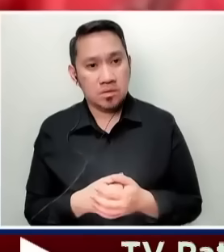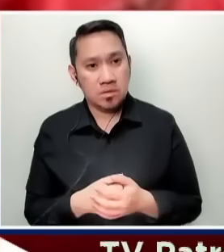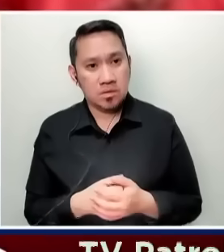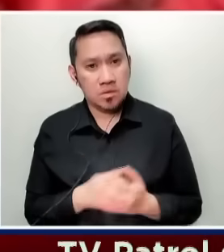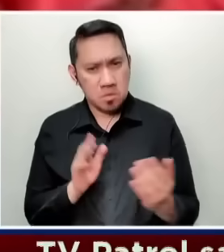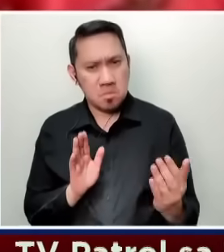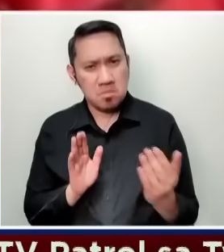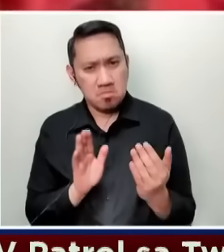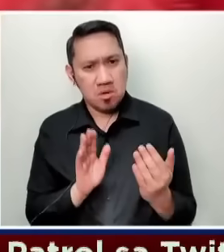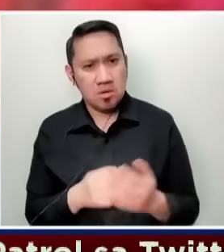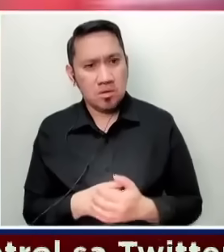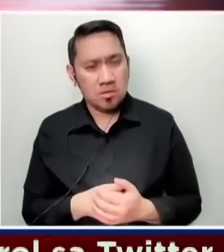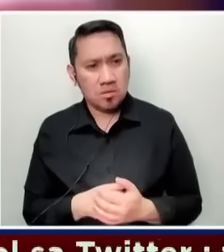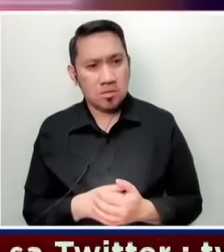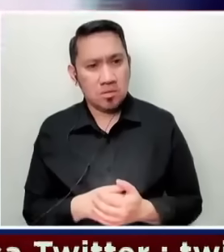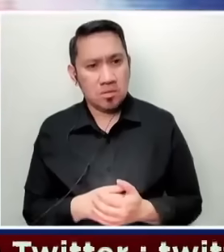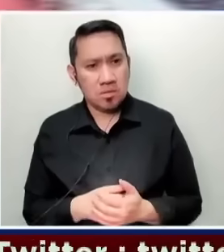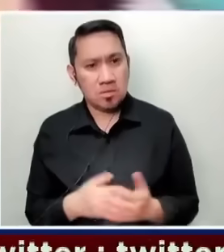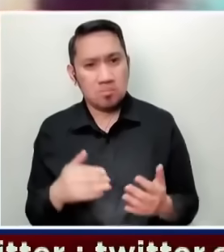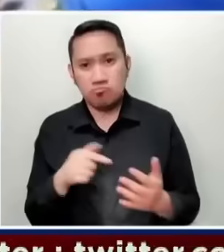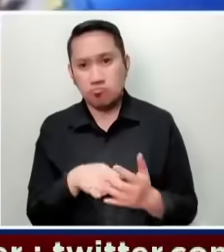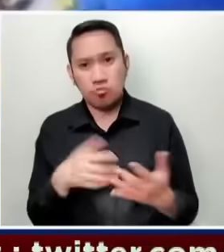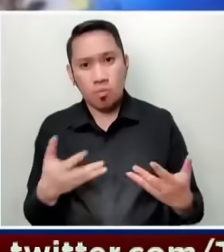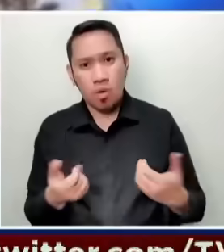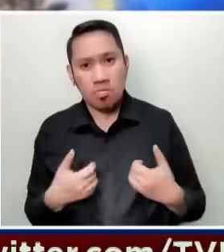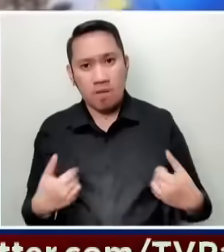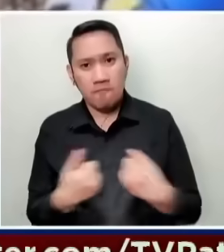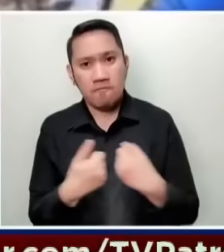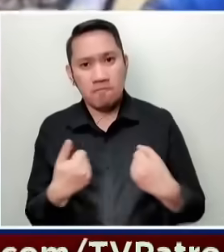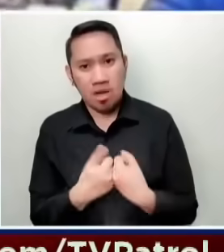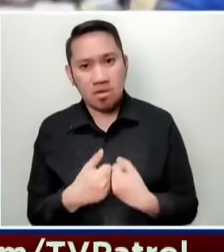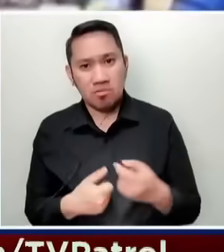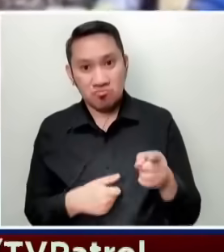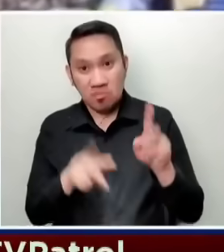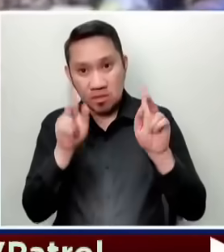komprontasyon at ilang beses din naghamon ng away.